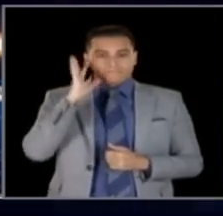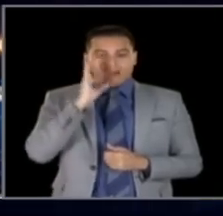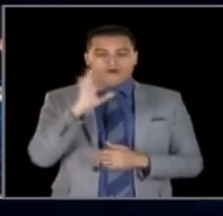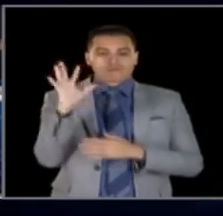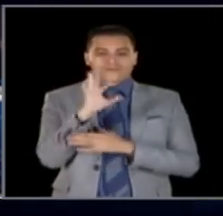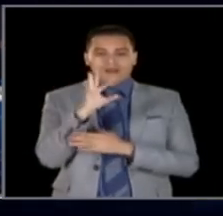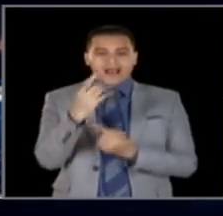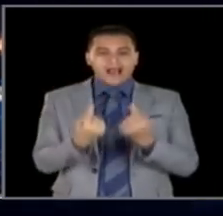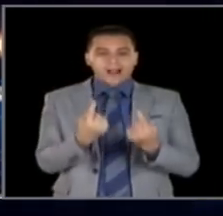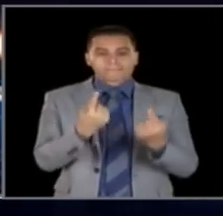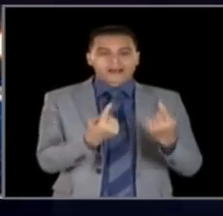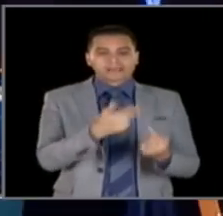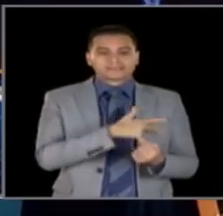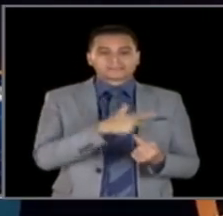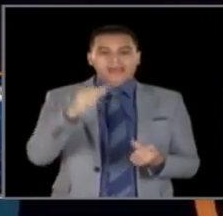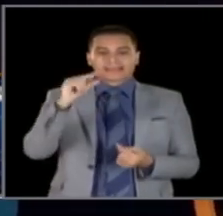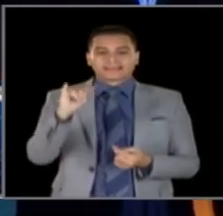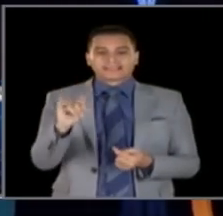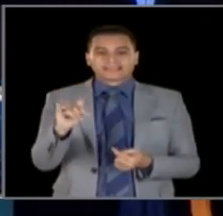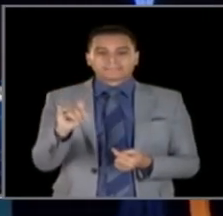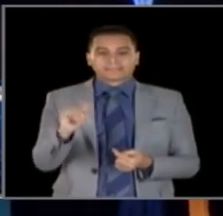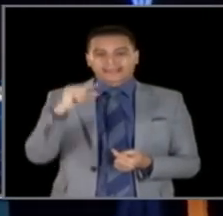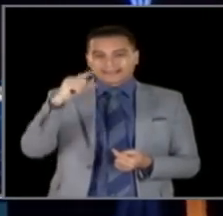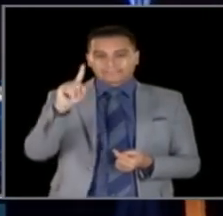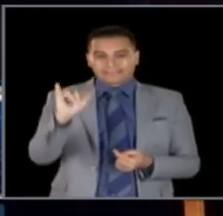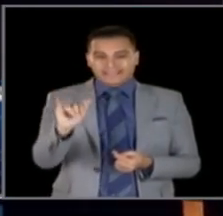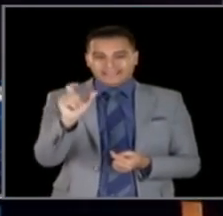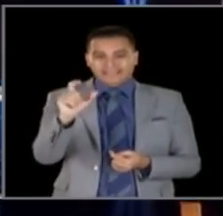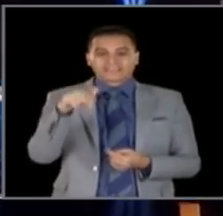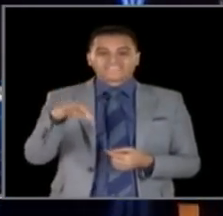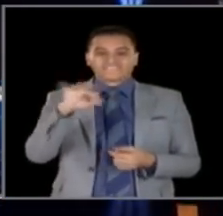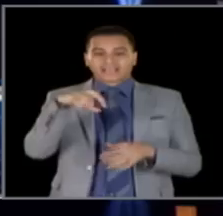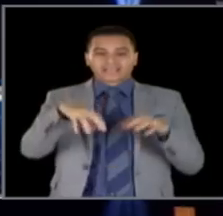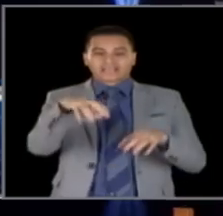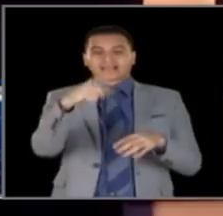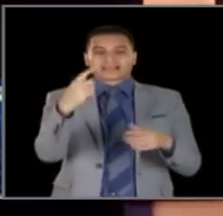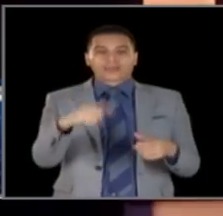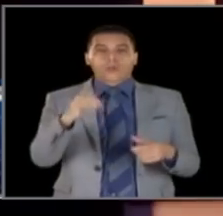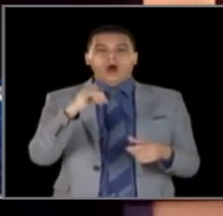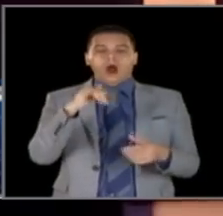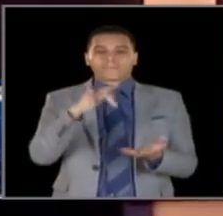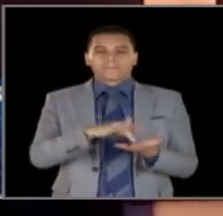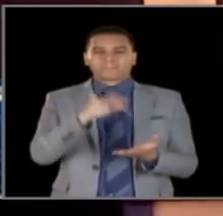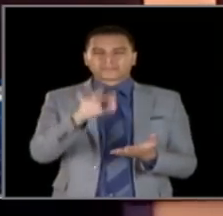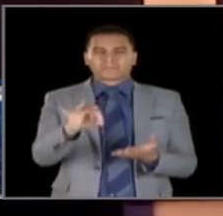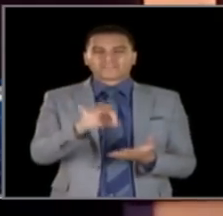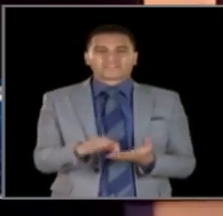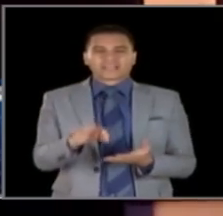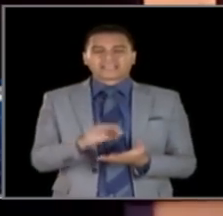تقع محمية غابات دبين بإحدى الدول العربية، فما